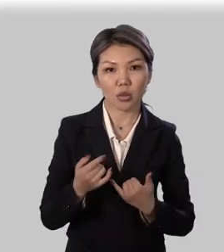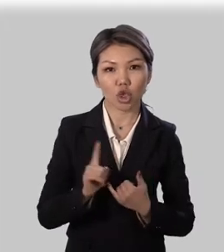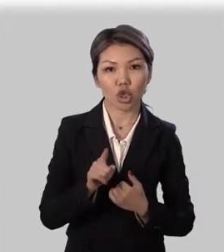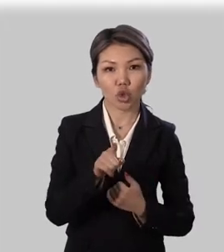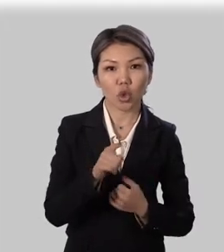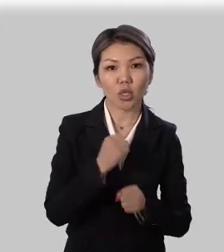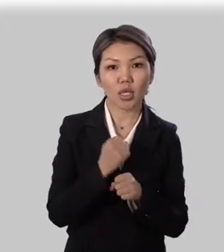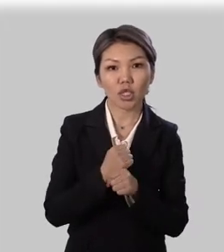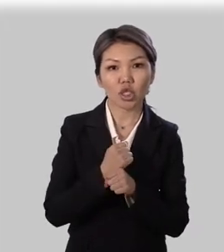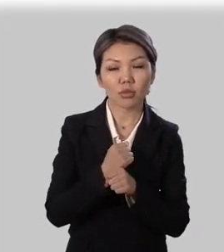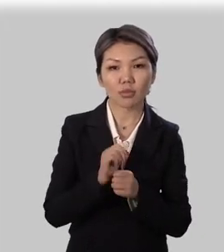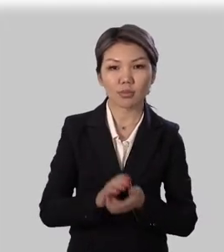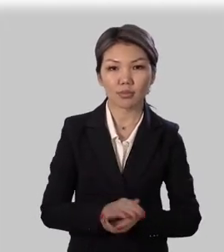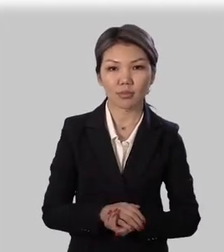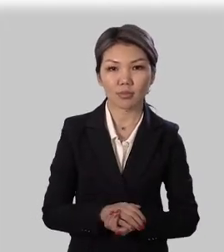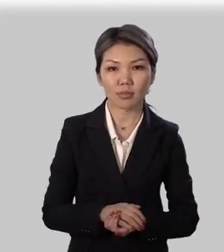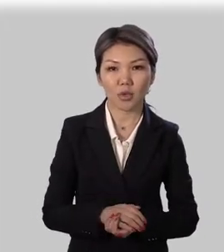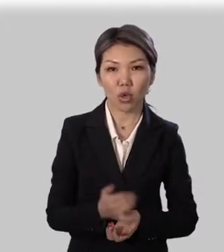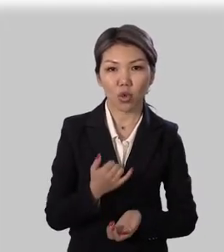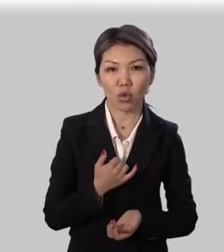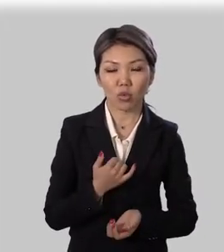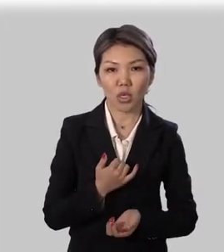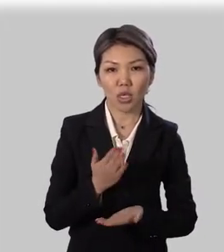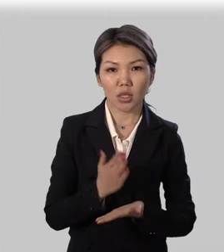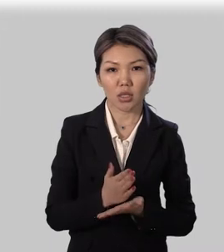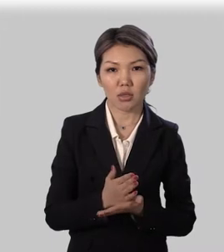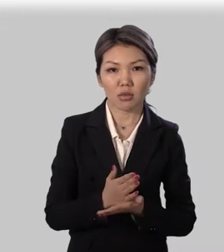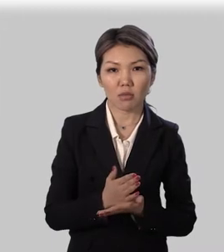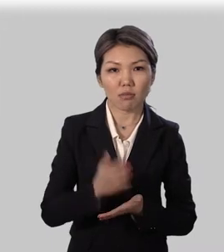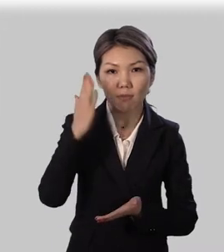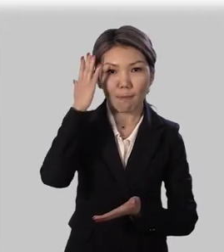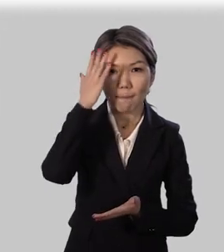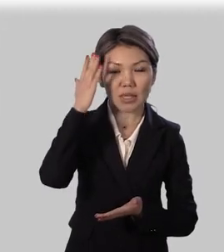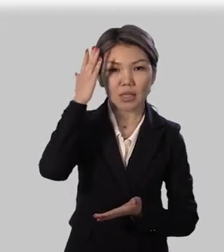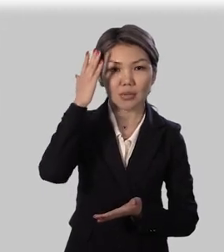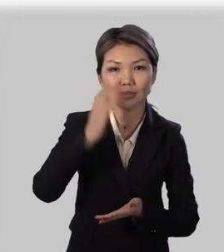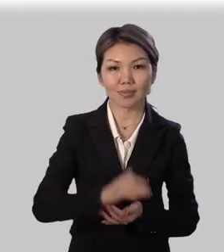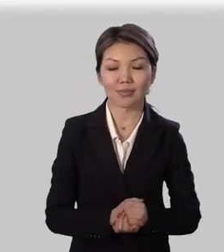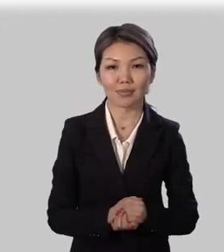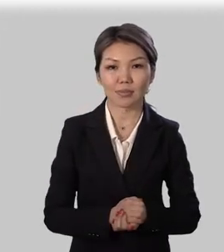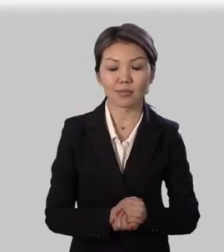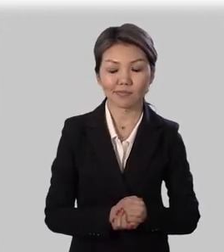делаешь у меня есть мысль и